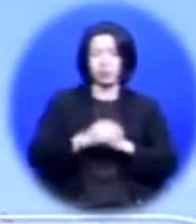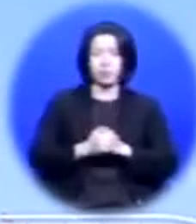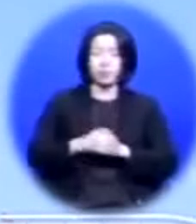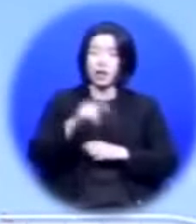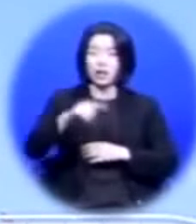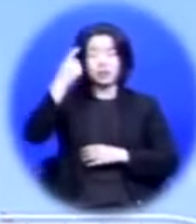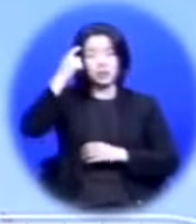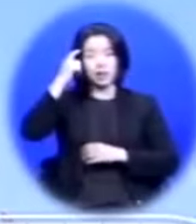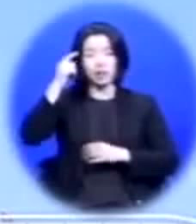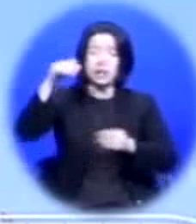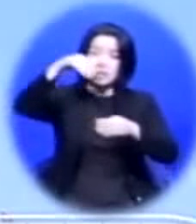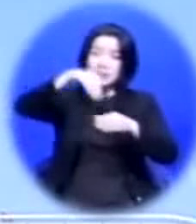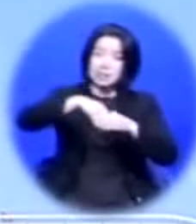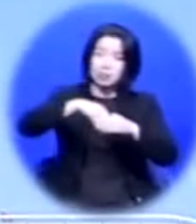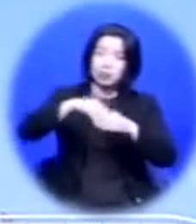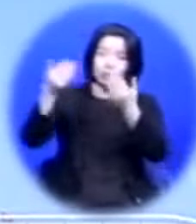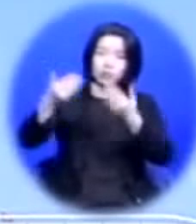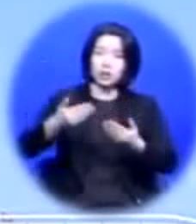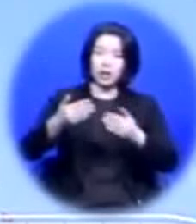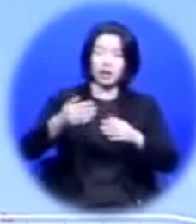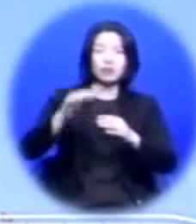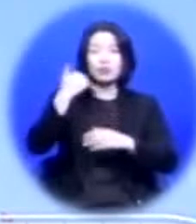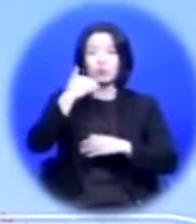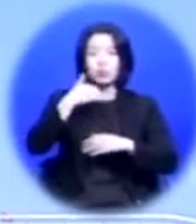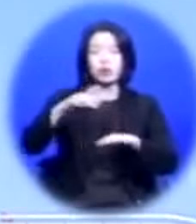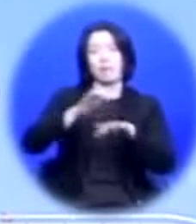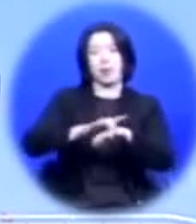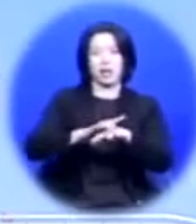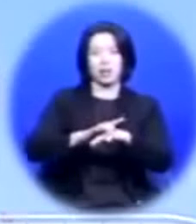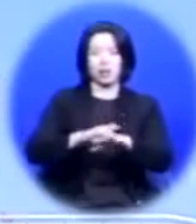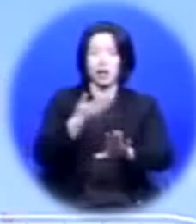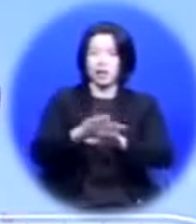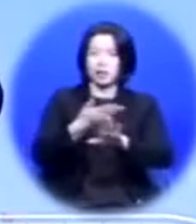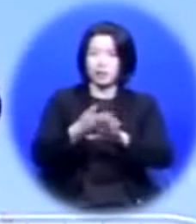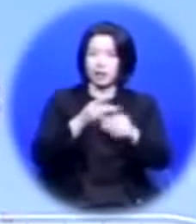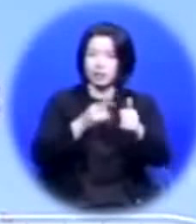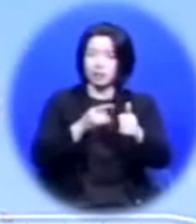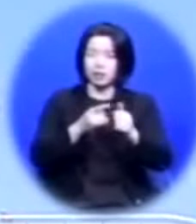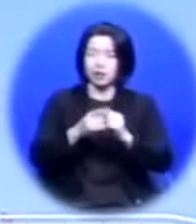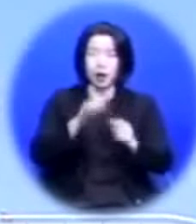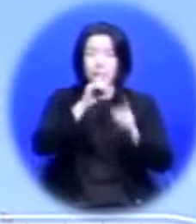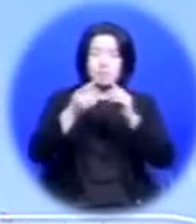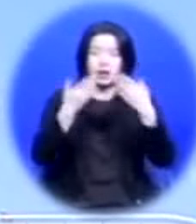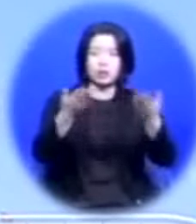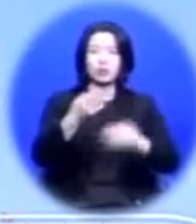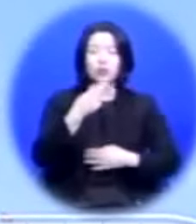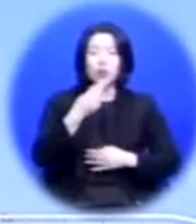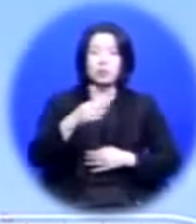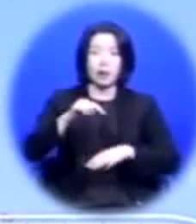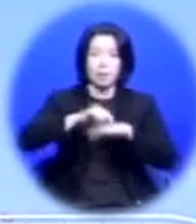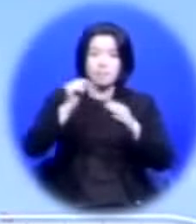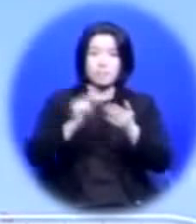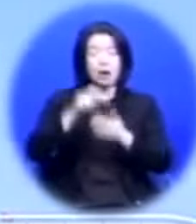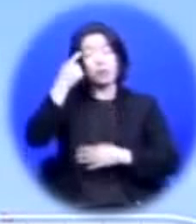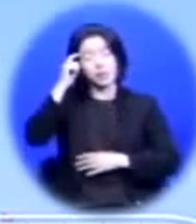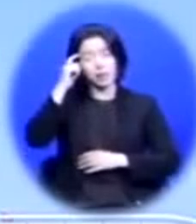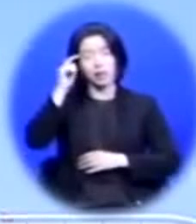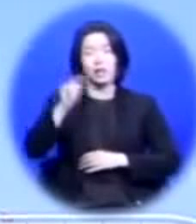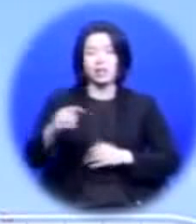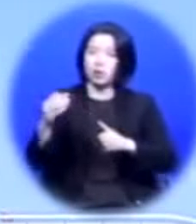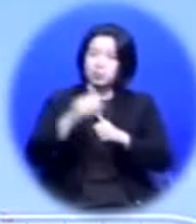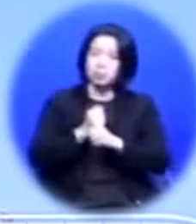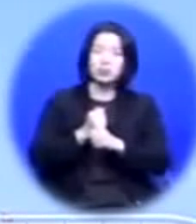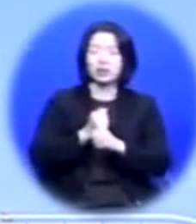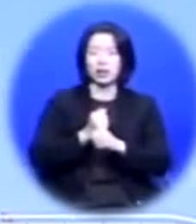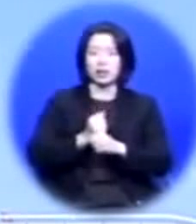그 생각을 집어넣어 준 자가 마귀입니다 남에게 말할 수가 없는 어떤 마음과 생각 이거 품었다가 하는